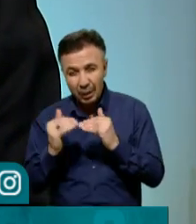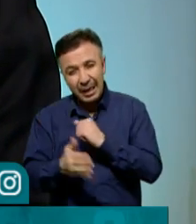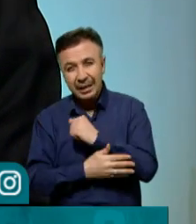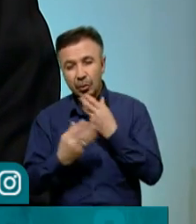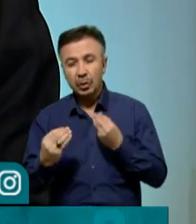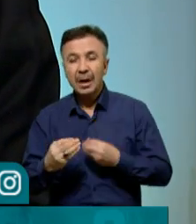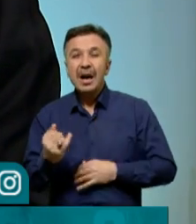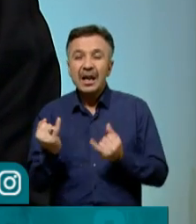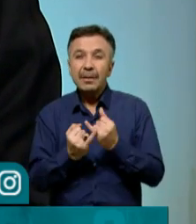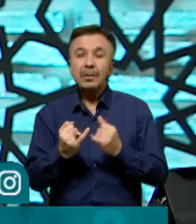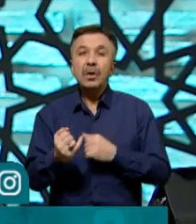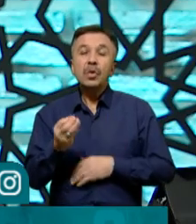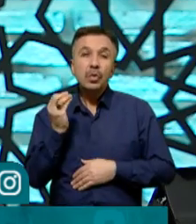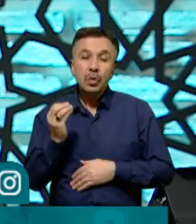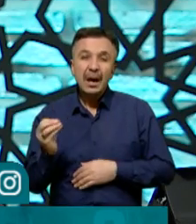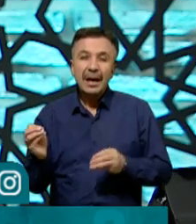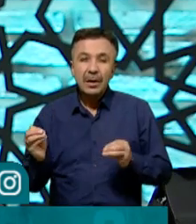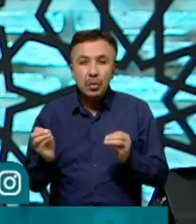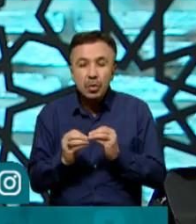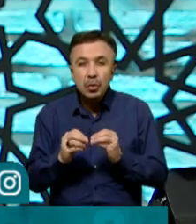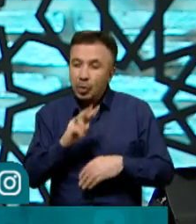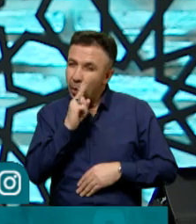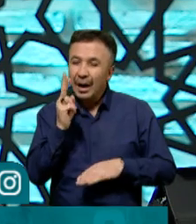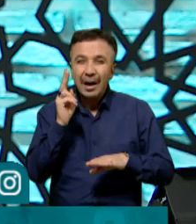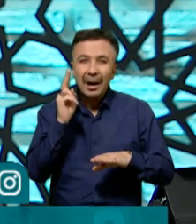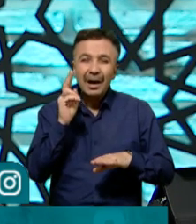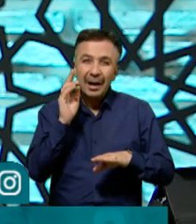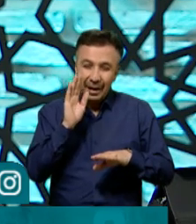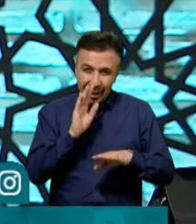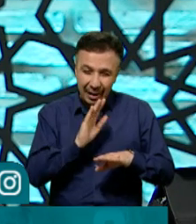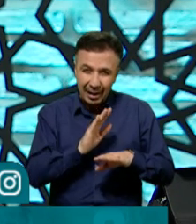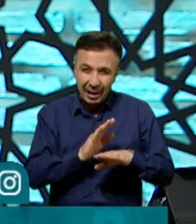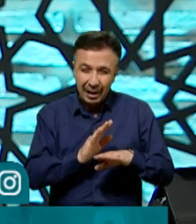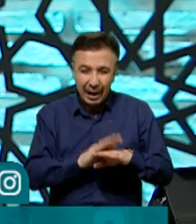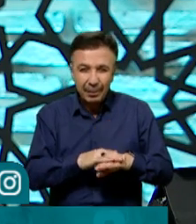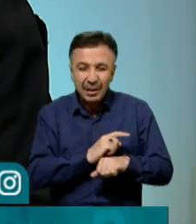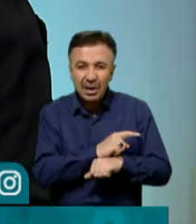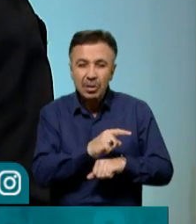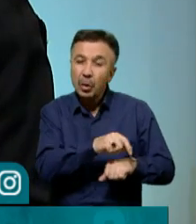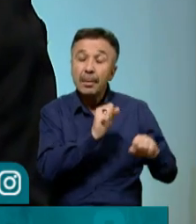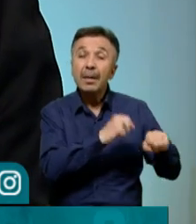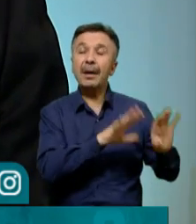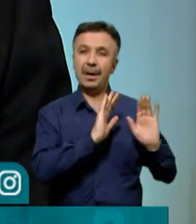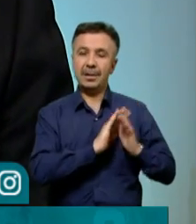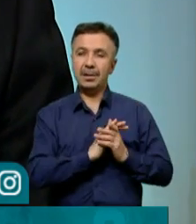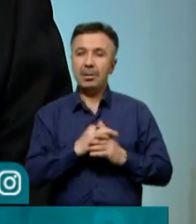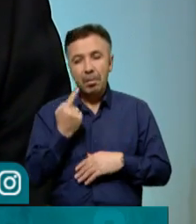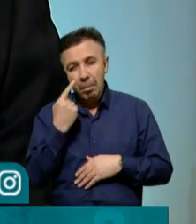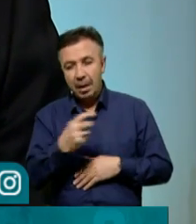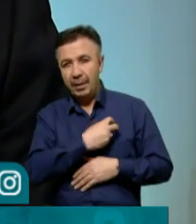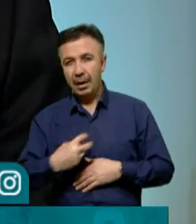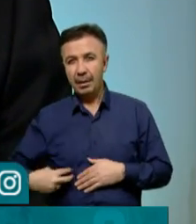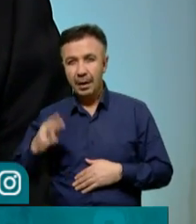suç işledi, bir günah işledi veya bir yanlış ona yaptı da terk diye edemeyiz. Onu terk etmeyiz. Bakın, Peygamber aleyhissalatü